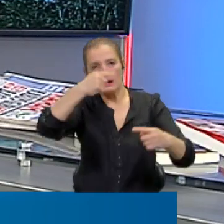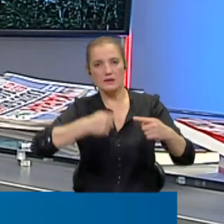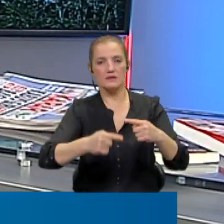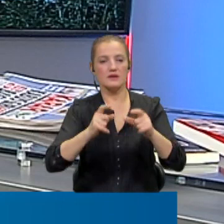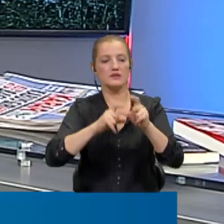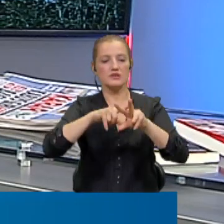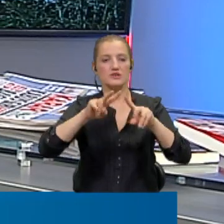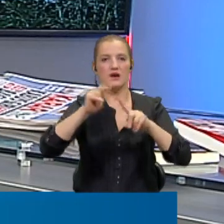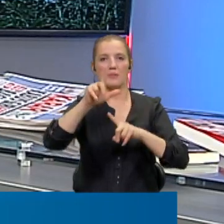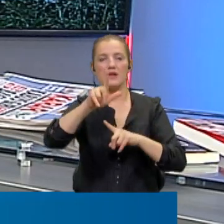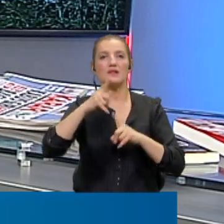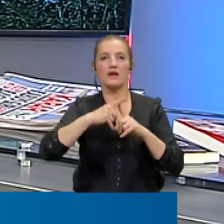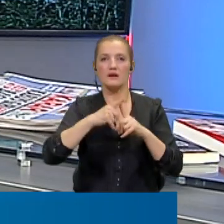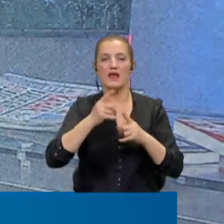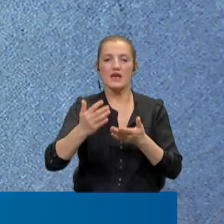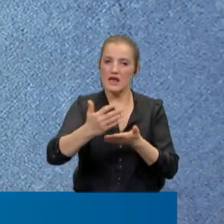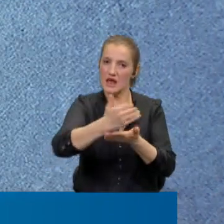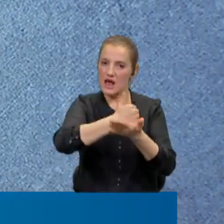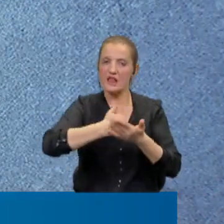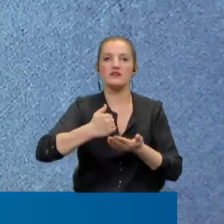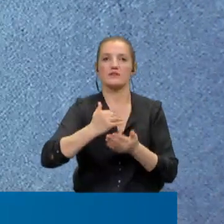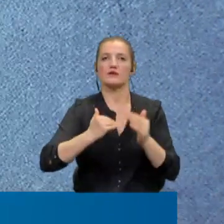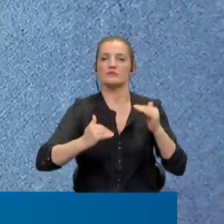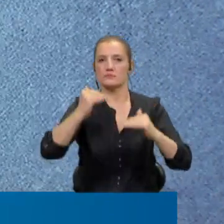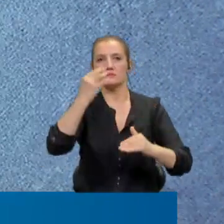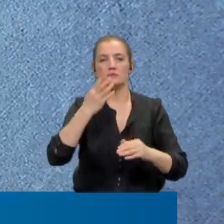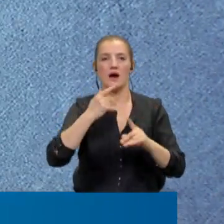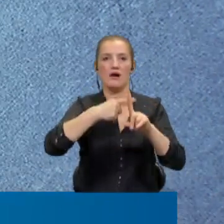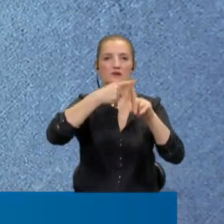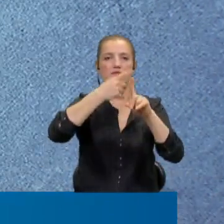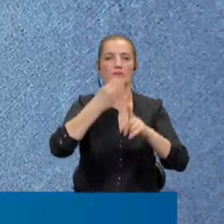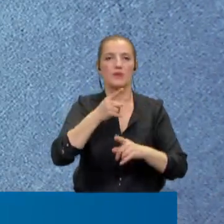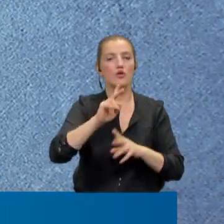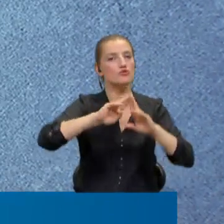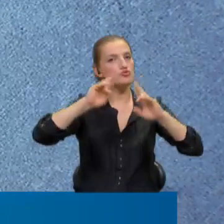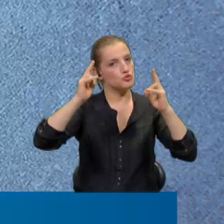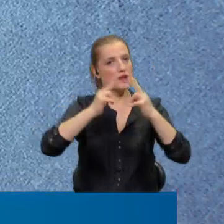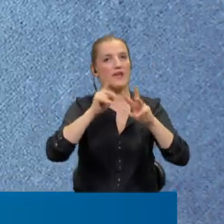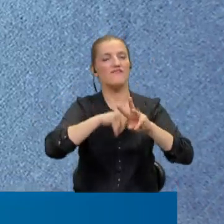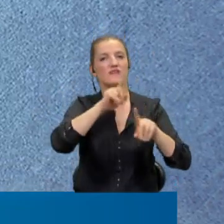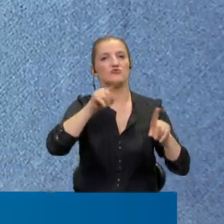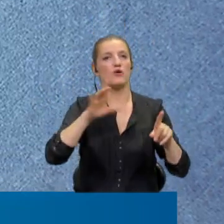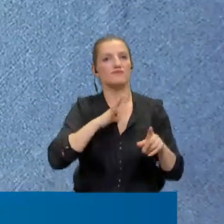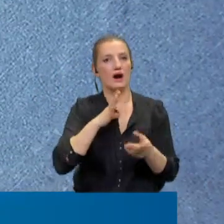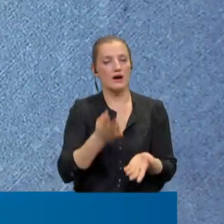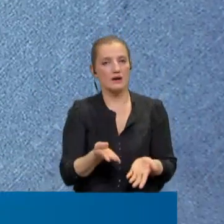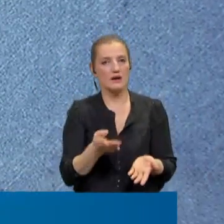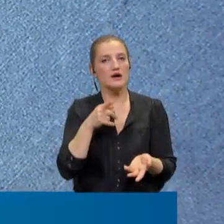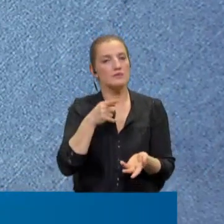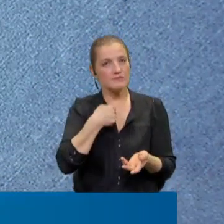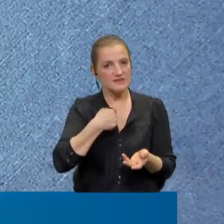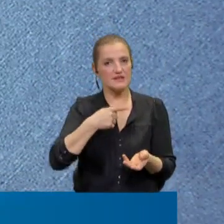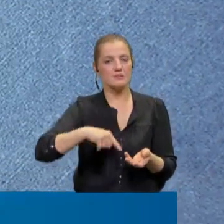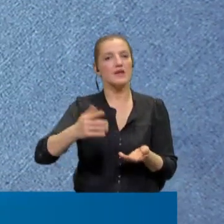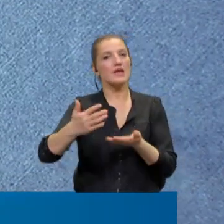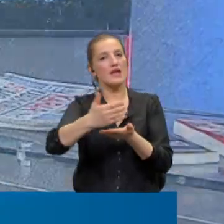altında Şamil Tayyar gelirleri arttırmalı Tamam enflasyon var dünyada Doğan enflasyon var O zaman bizim bu sarmaldan çıka bilmeniz için